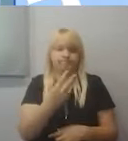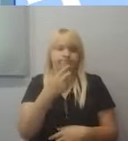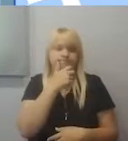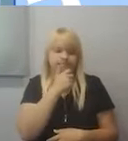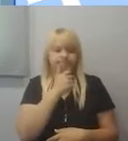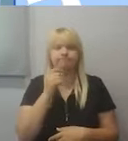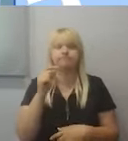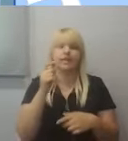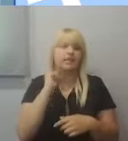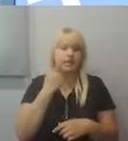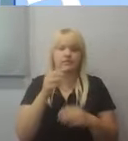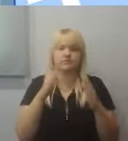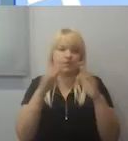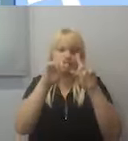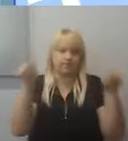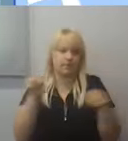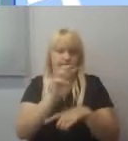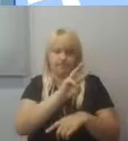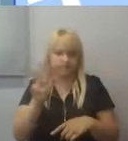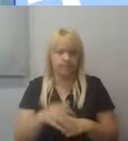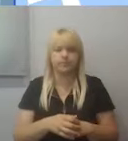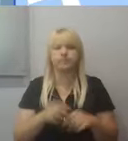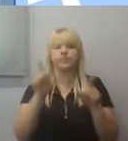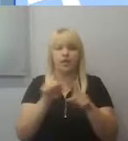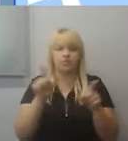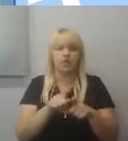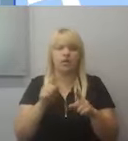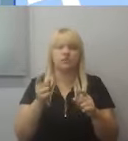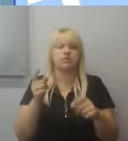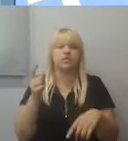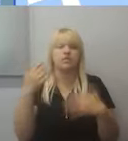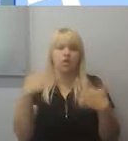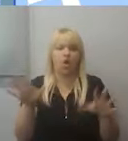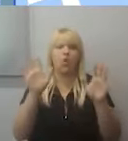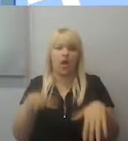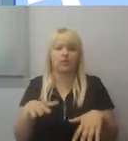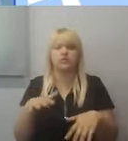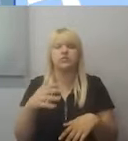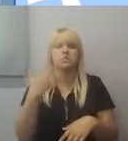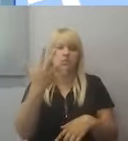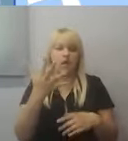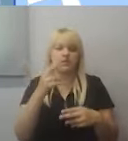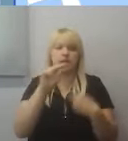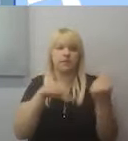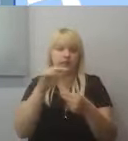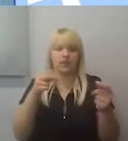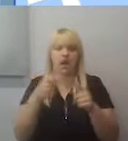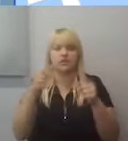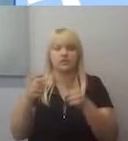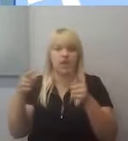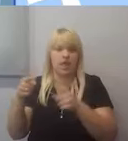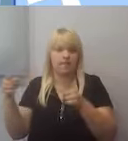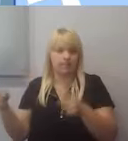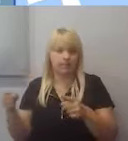nofiksējuši datumus arī atlikušajiem pieciem šīs semināra sērijas semināriem tie ir